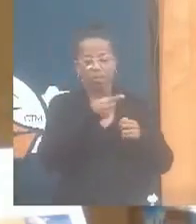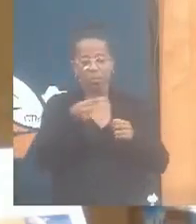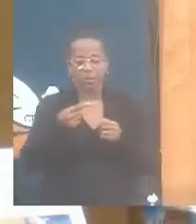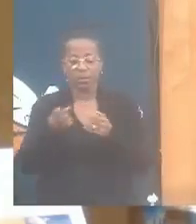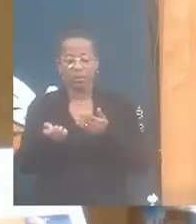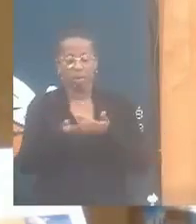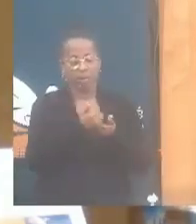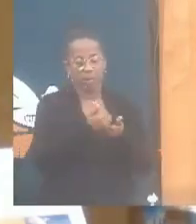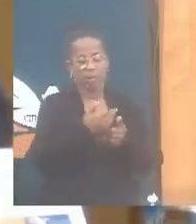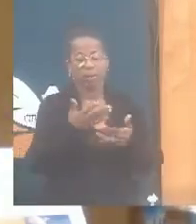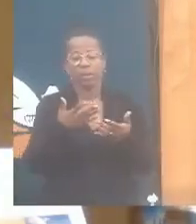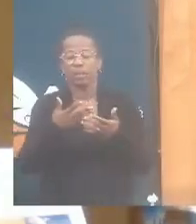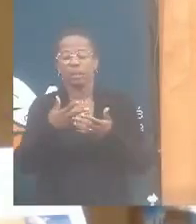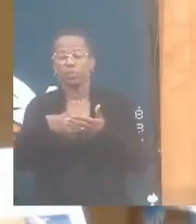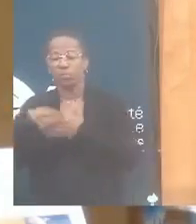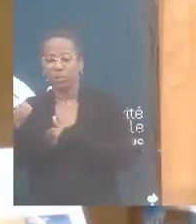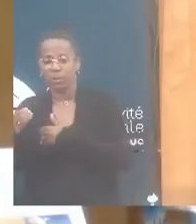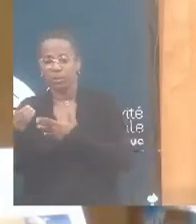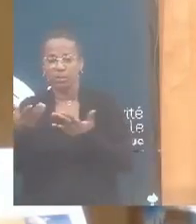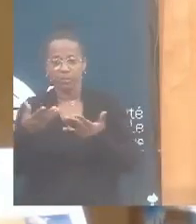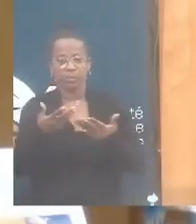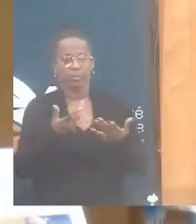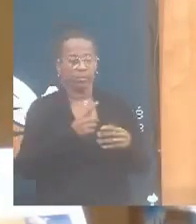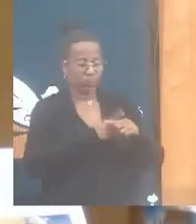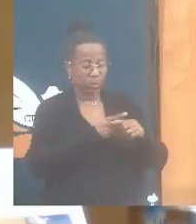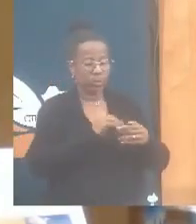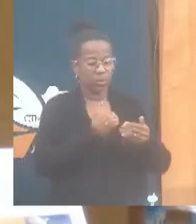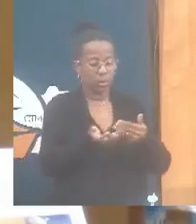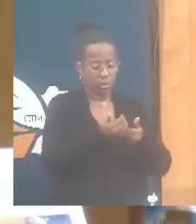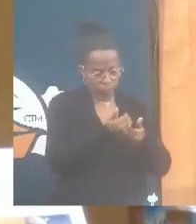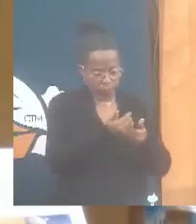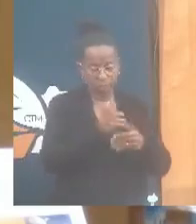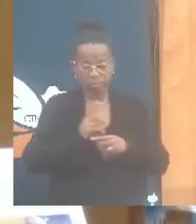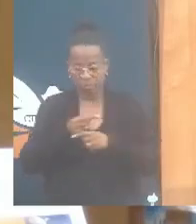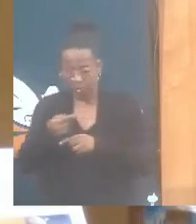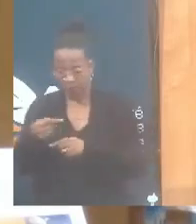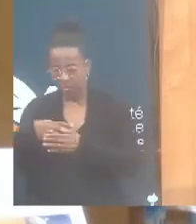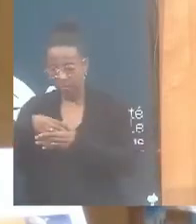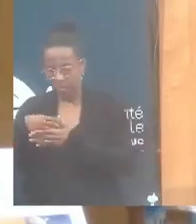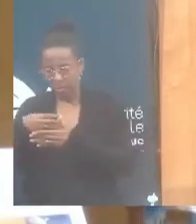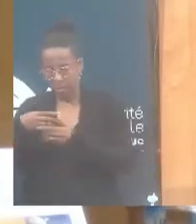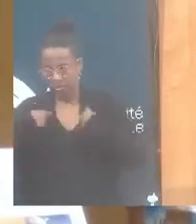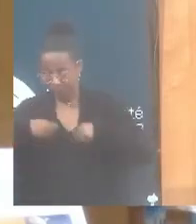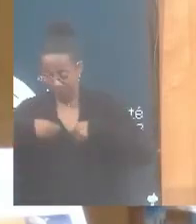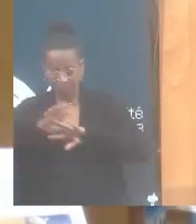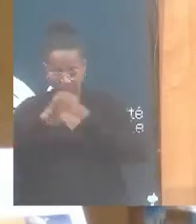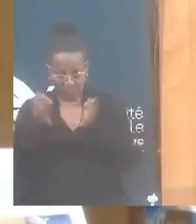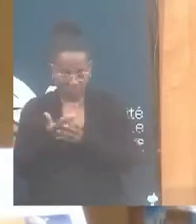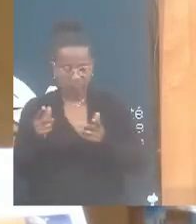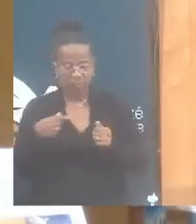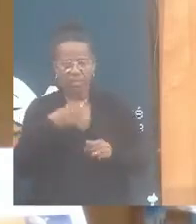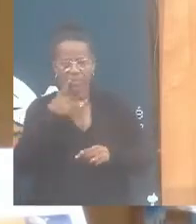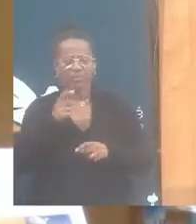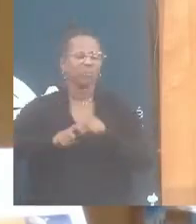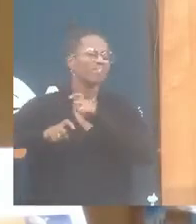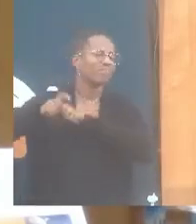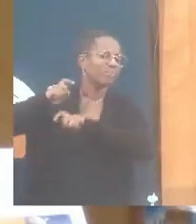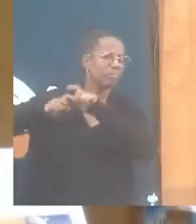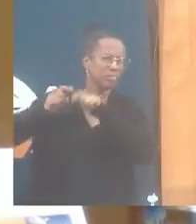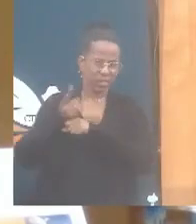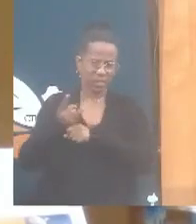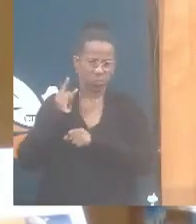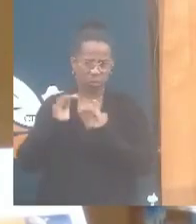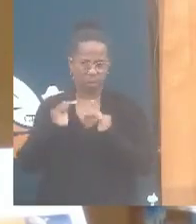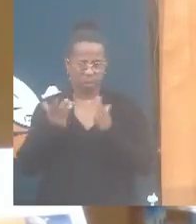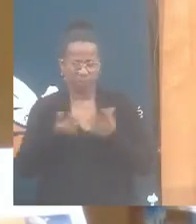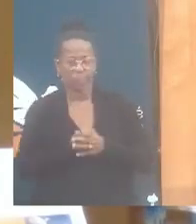de l'époque. Ça, pas de problème, on est d'accord. Mais je crois qu'il faut revenir quand même à l'historique. Et